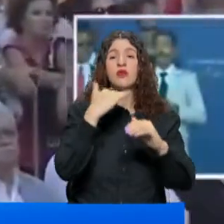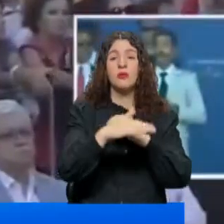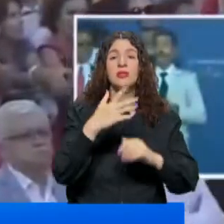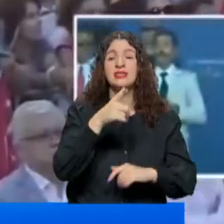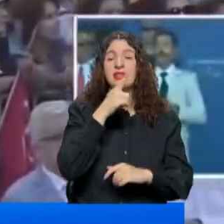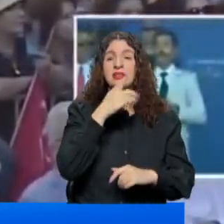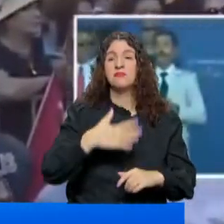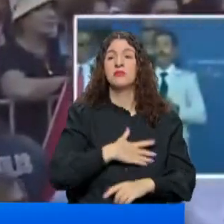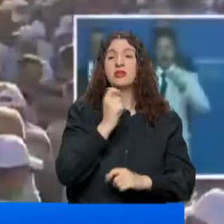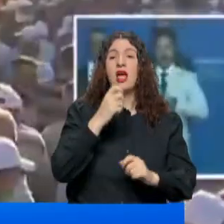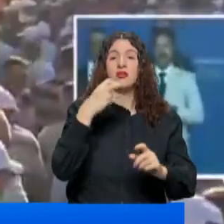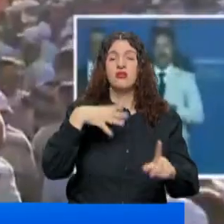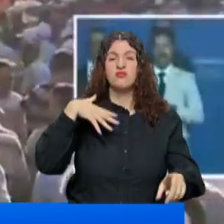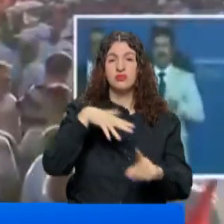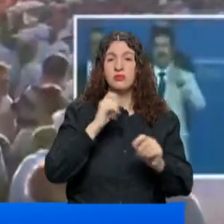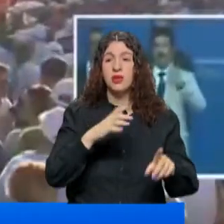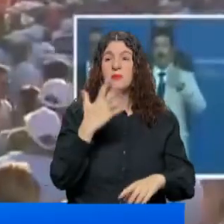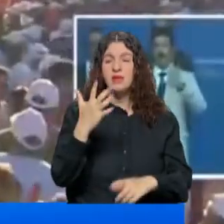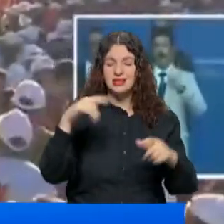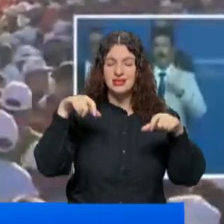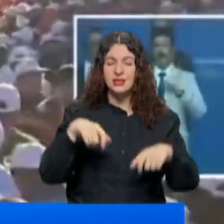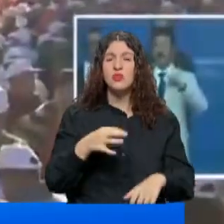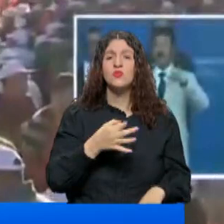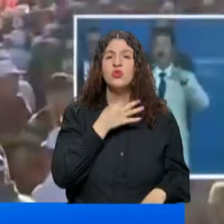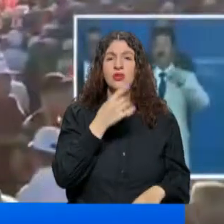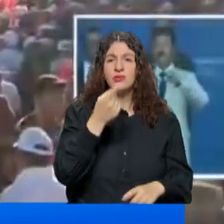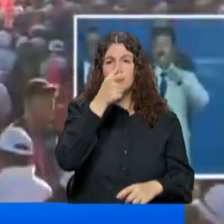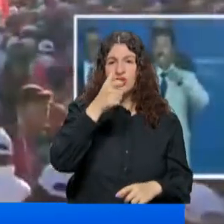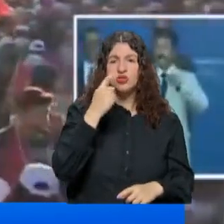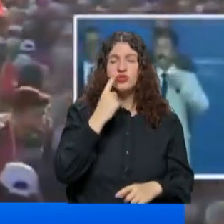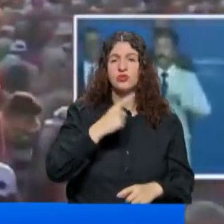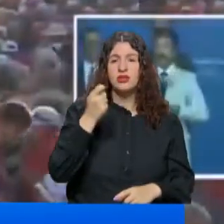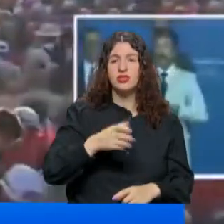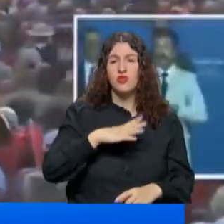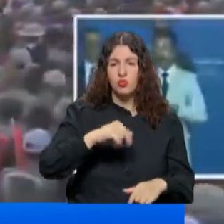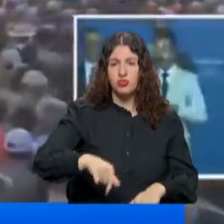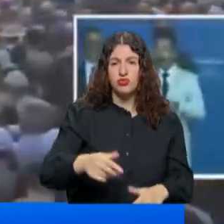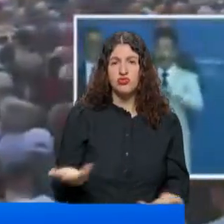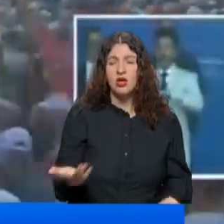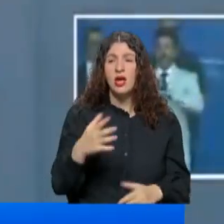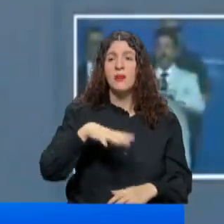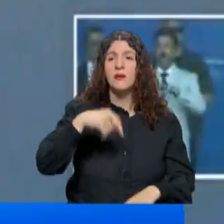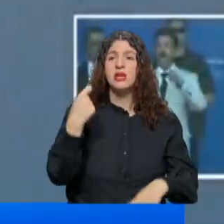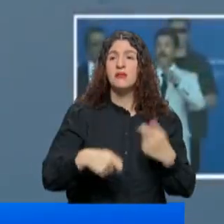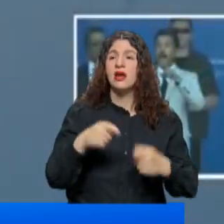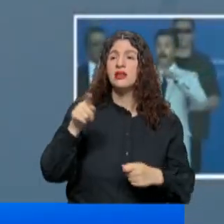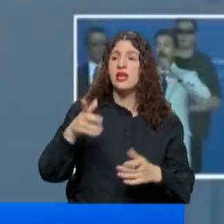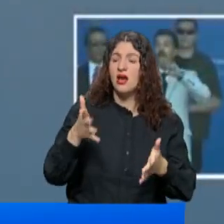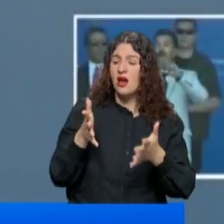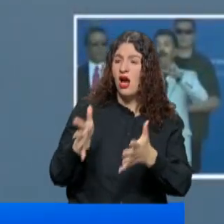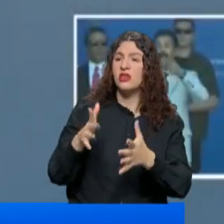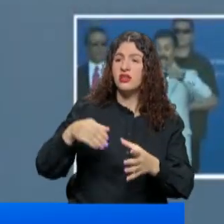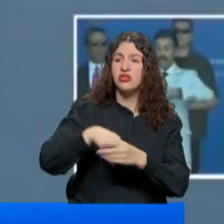Sesi mitinginde yüklendi Erdoğan'a. 5 sente muhtaç bir Türkiye Cumhuriyeti gerçeği var bugün. Merkez Bankası'nın